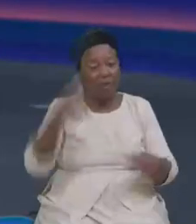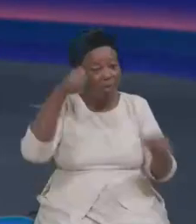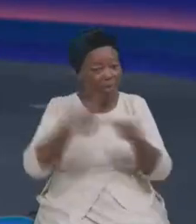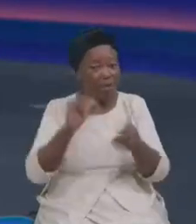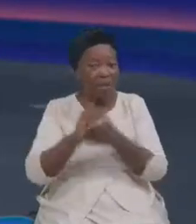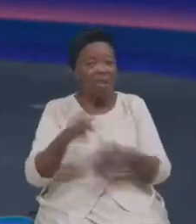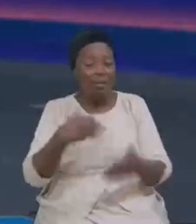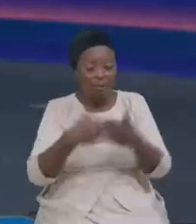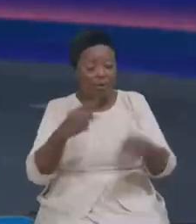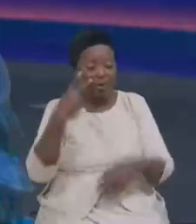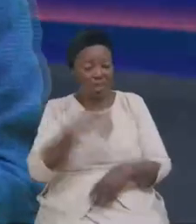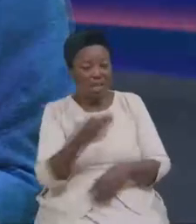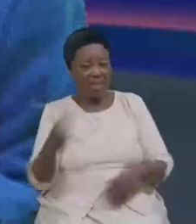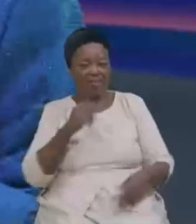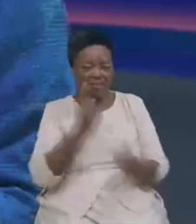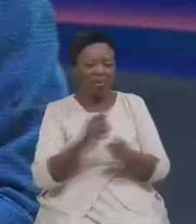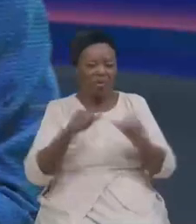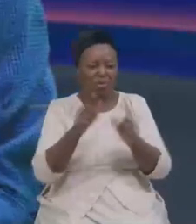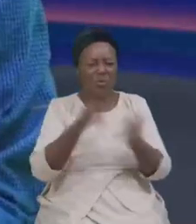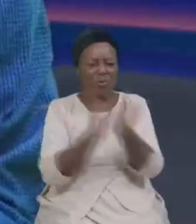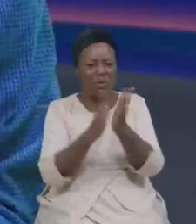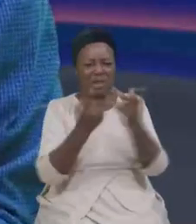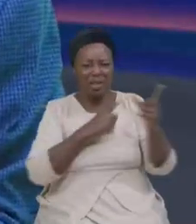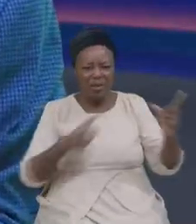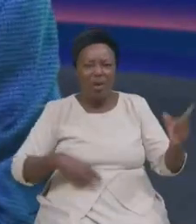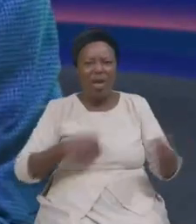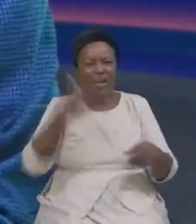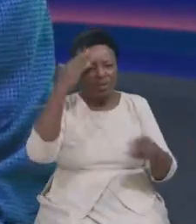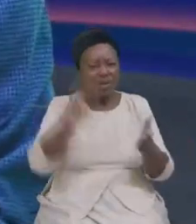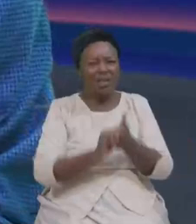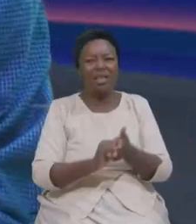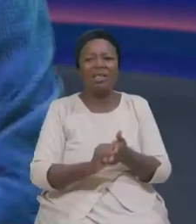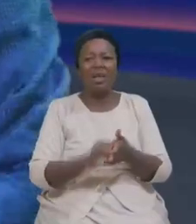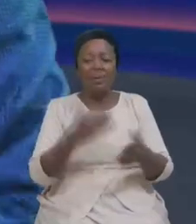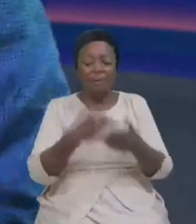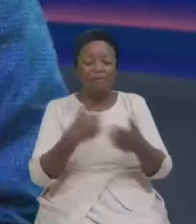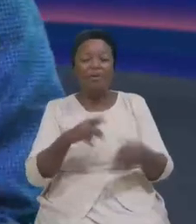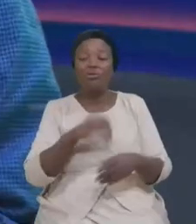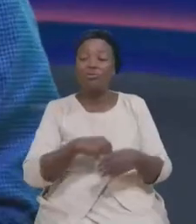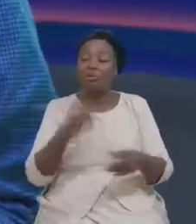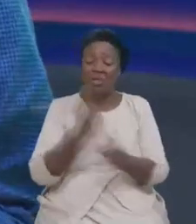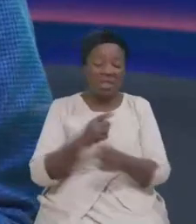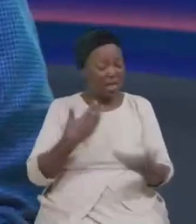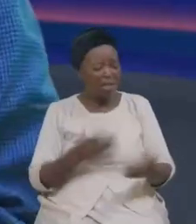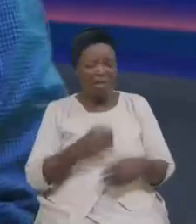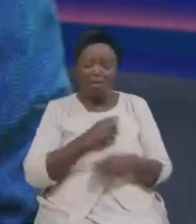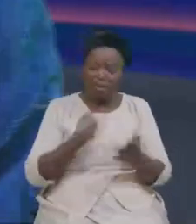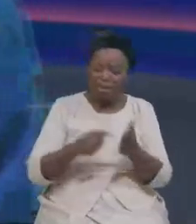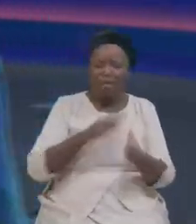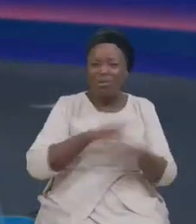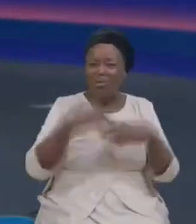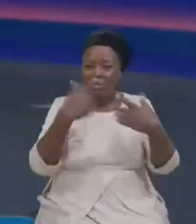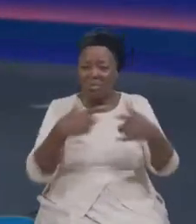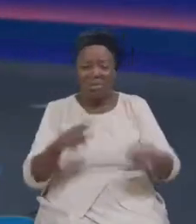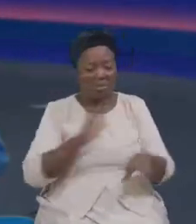voir quoi que ce soit, le Seigneur l'a fait. À ce dernier amen, c'est fait. Et ce que tu n'arrivais pas à faire avant, tu n'arrivais pas à te courber